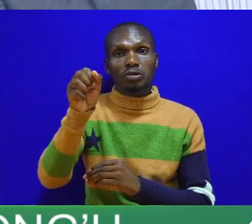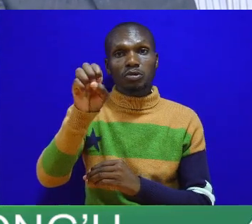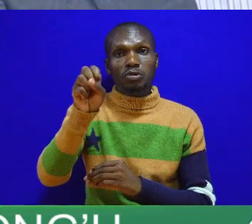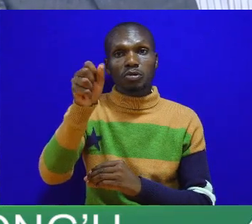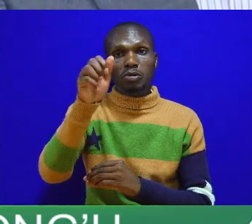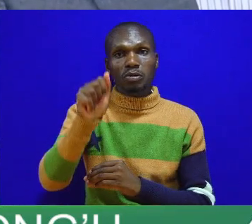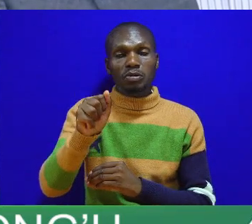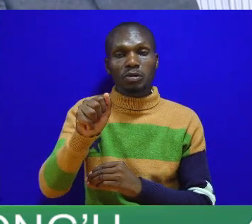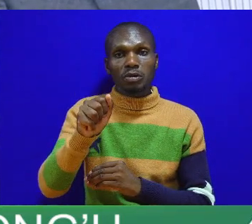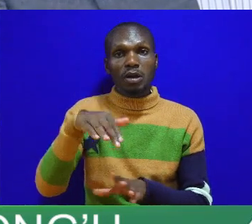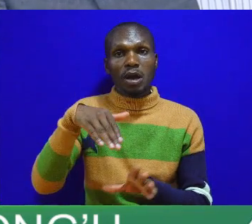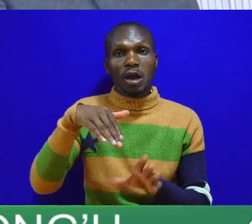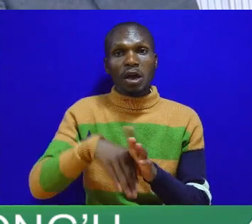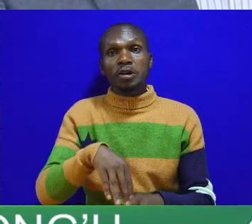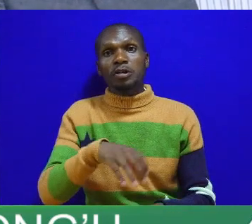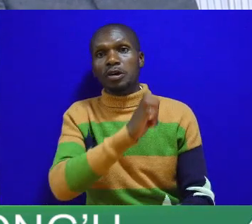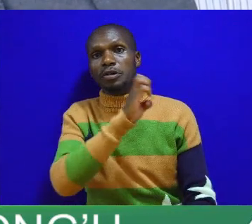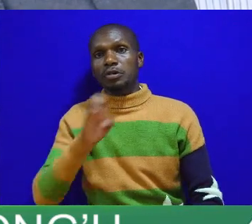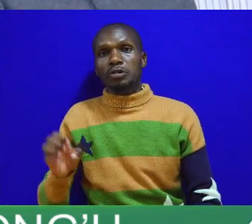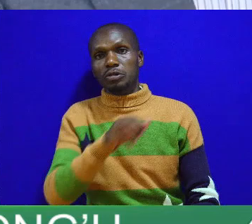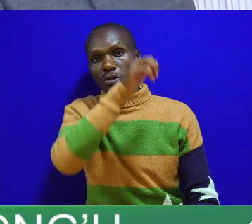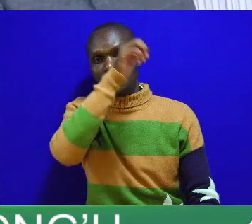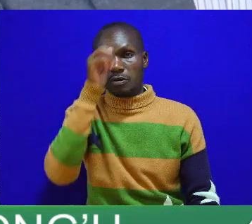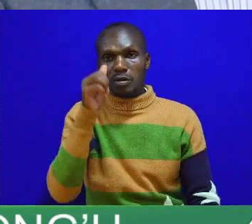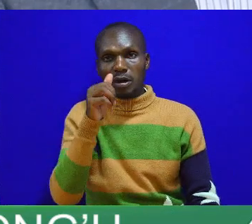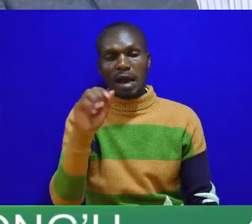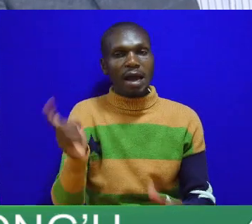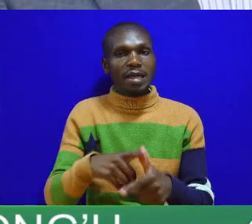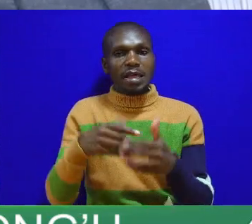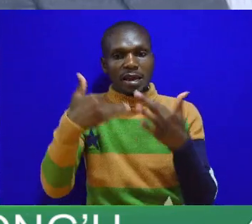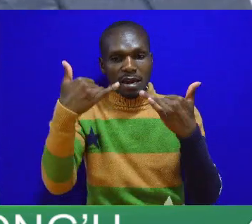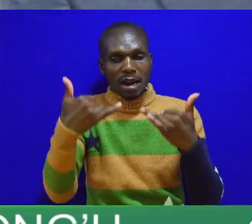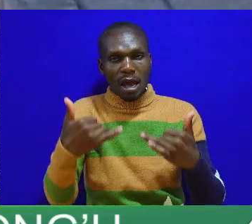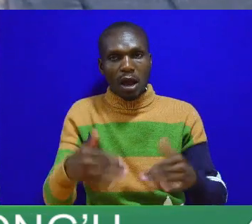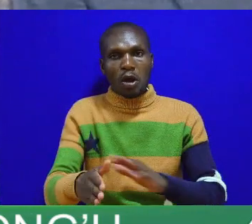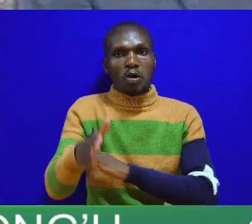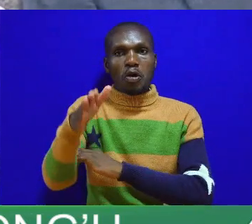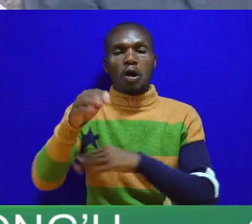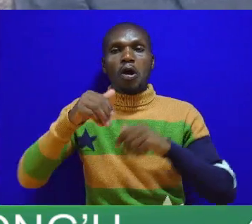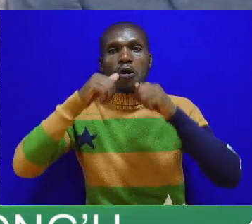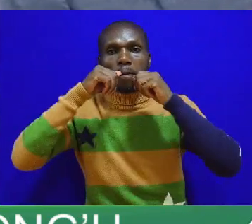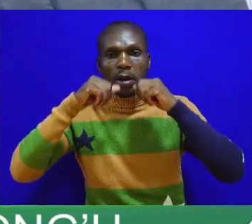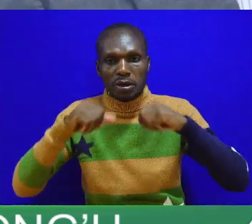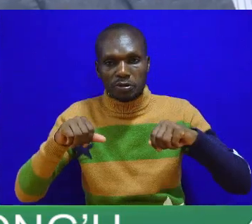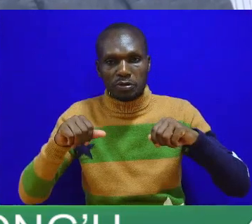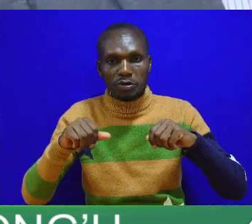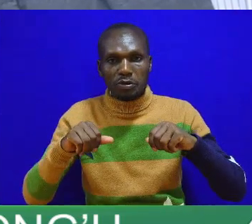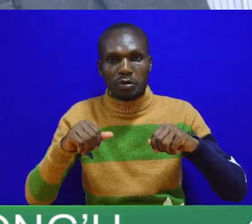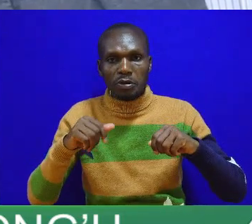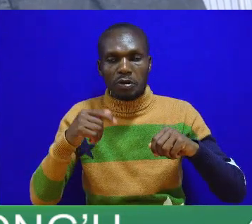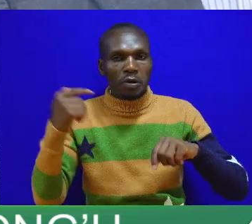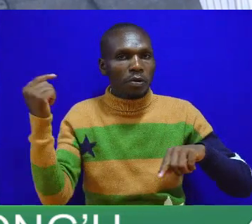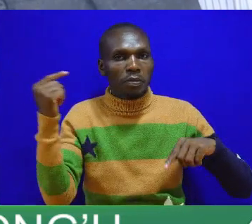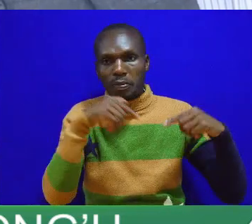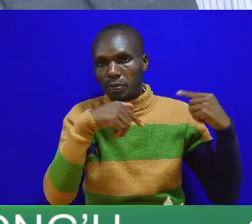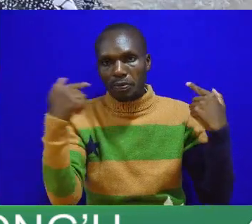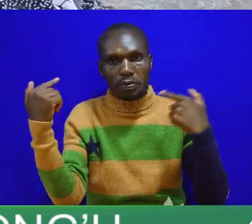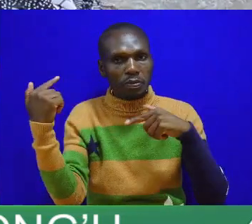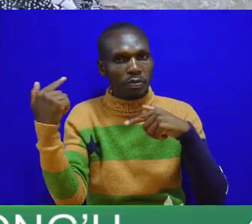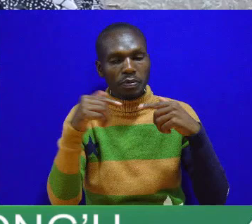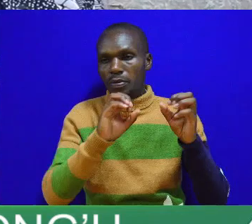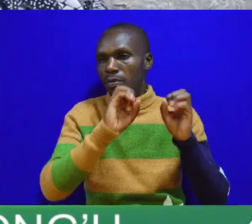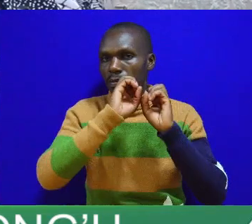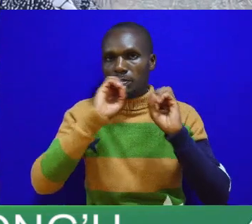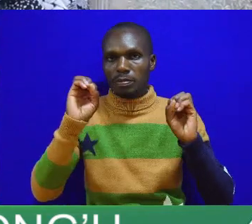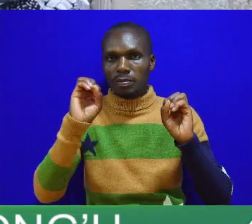ya East Africa. Tiko manena hawa sese ni hawa buka toko poko, mole ya tali ugi ya saba angina wa minto pali bako buli chikura.